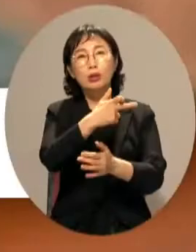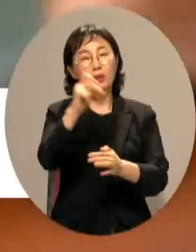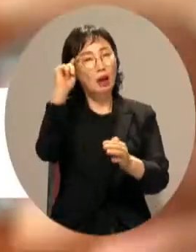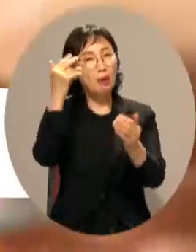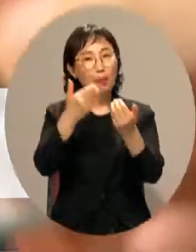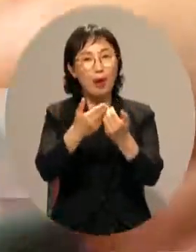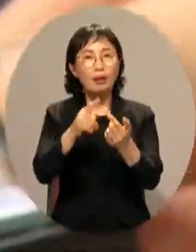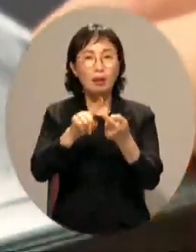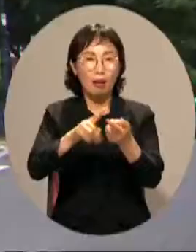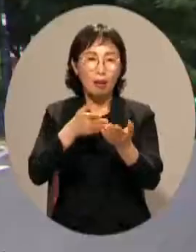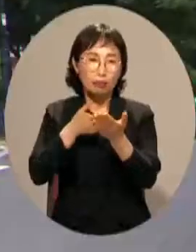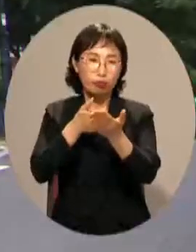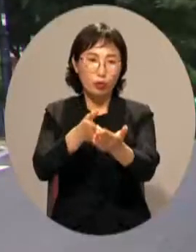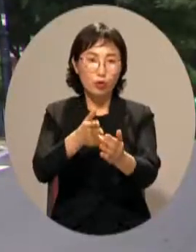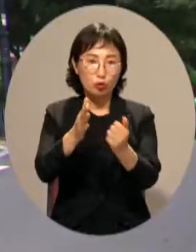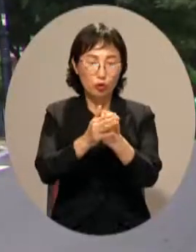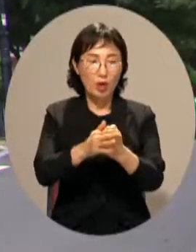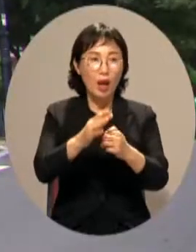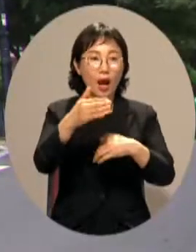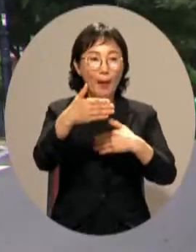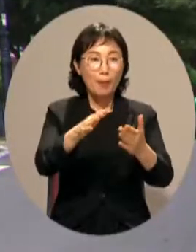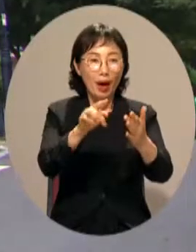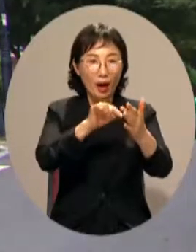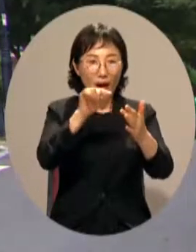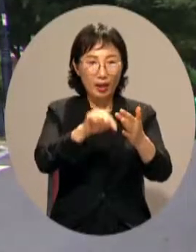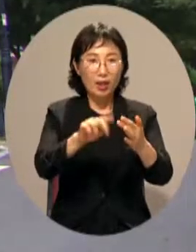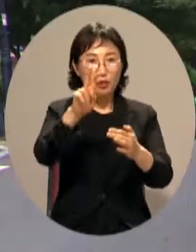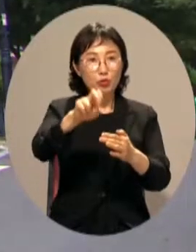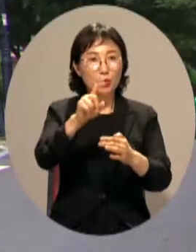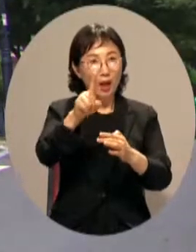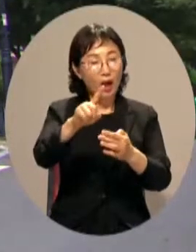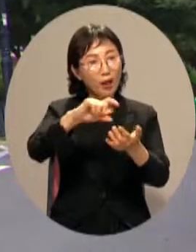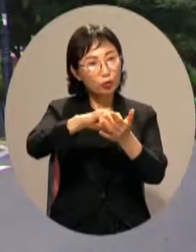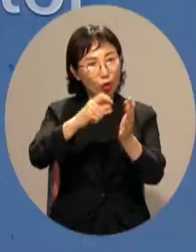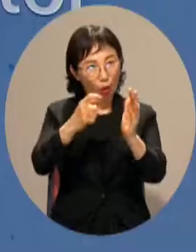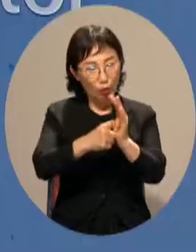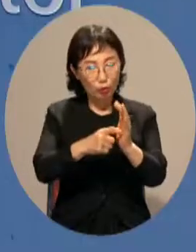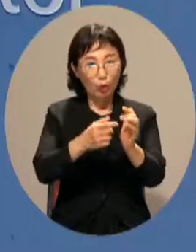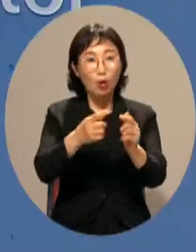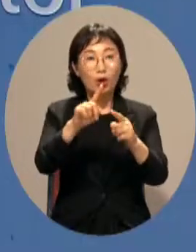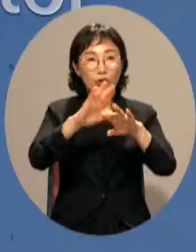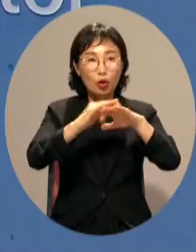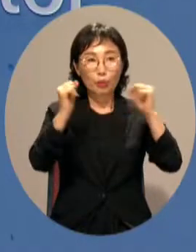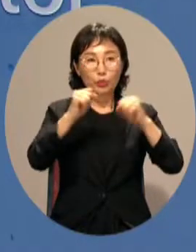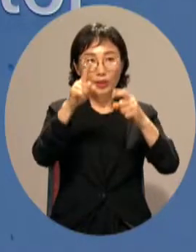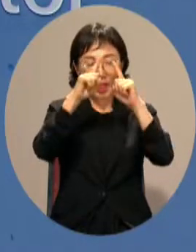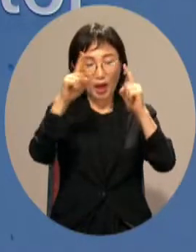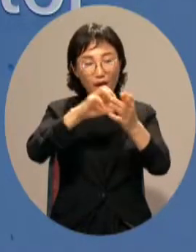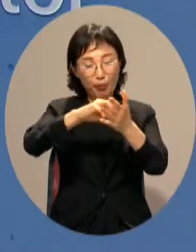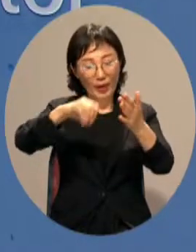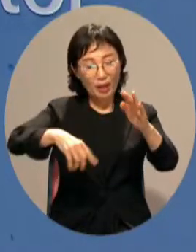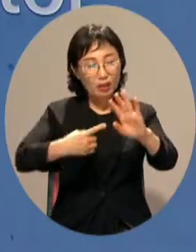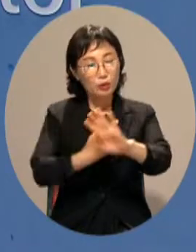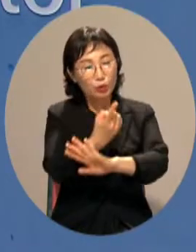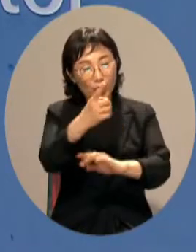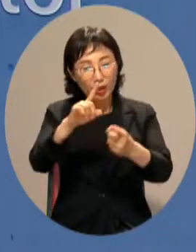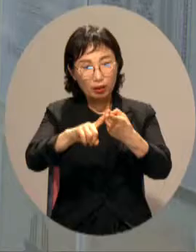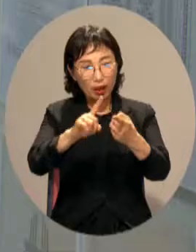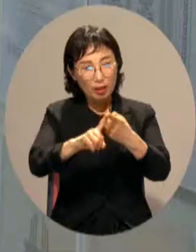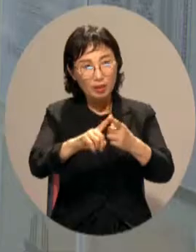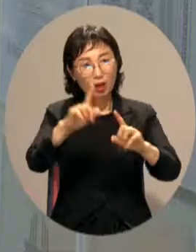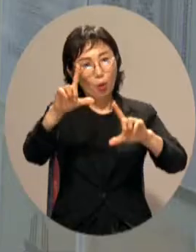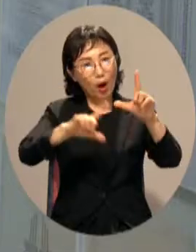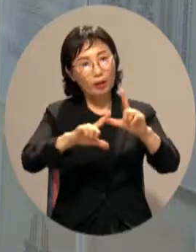있습니다. 한 학년에 29명씩 반도체 인력을 키워내고 있는 전북대를 제외하고 반도체 교육 여건을